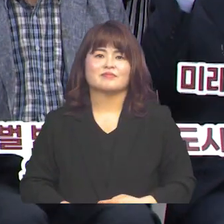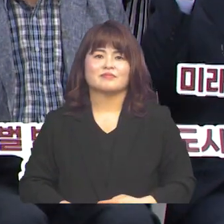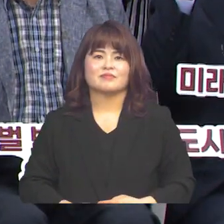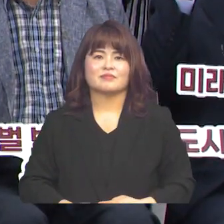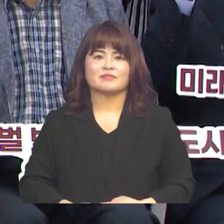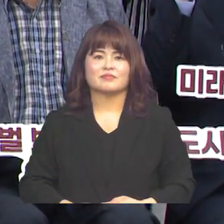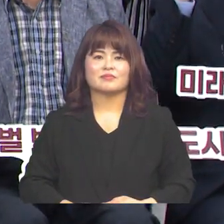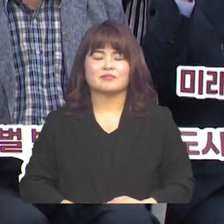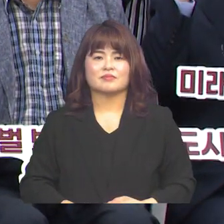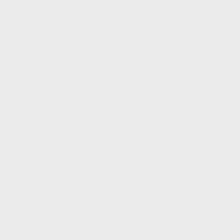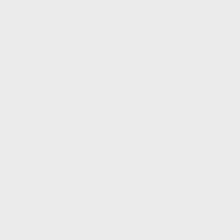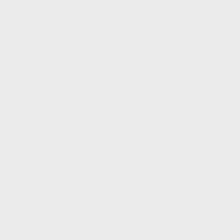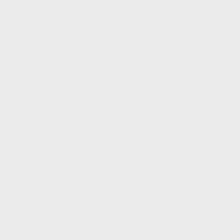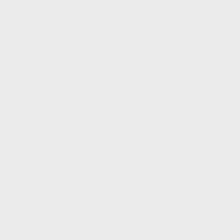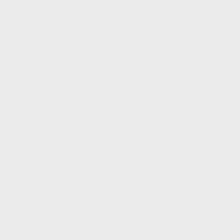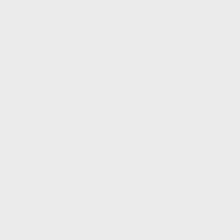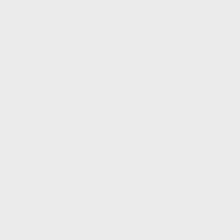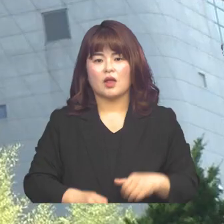가졌습니다.